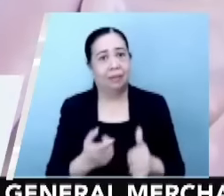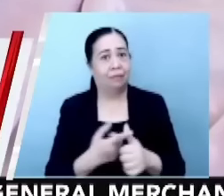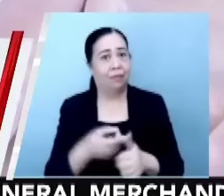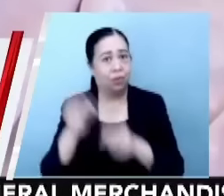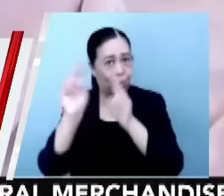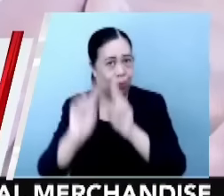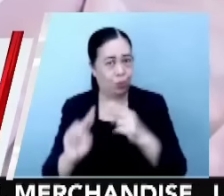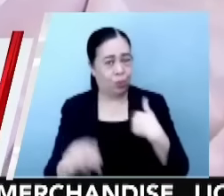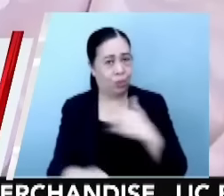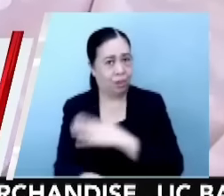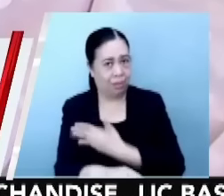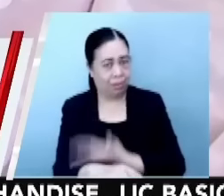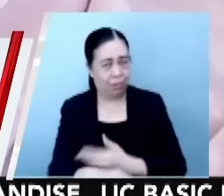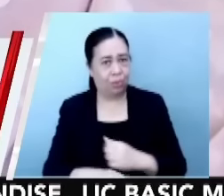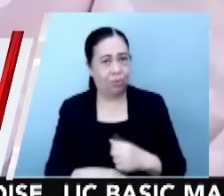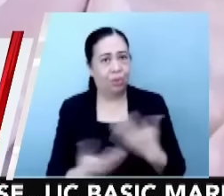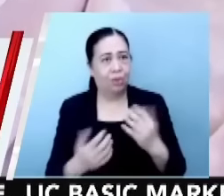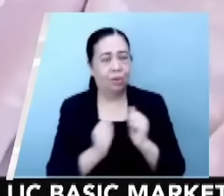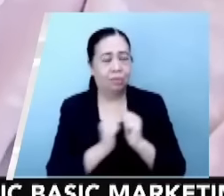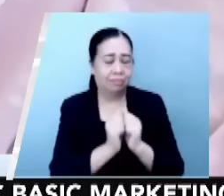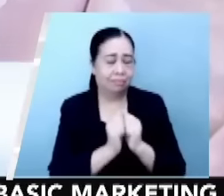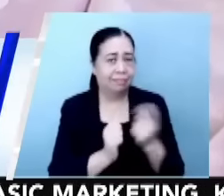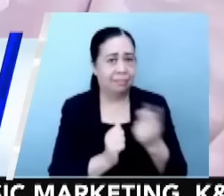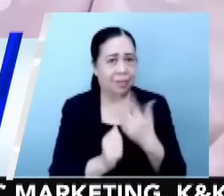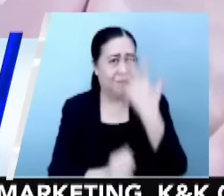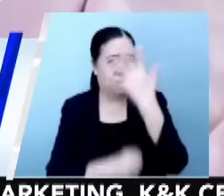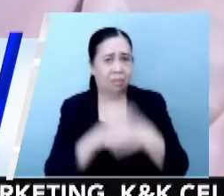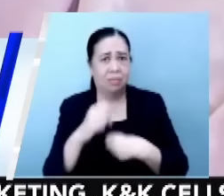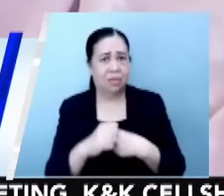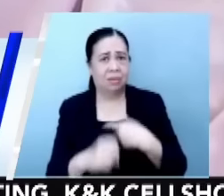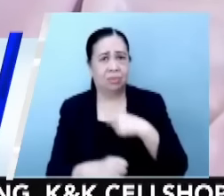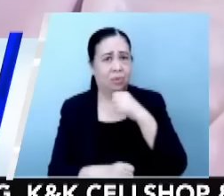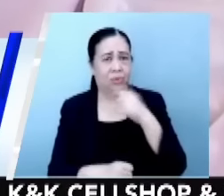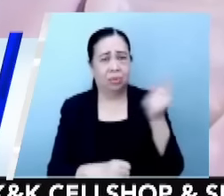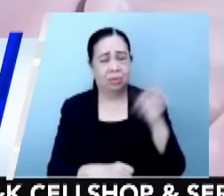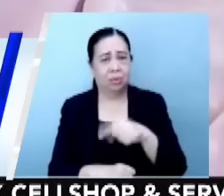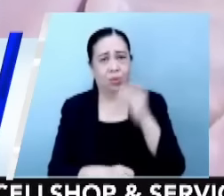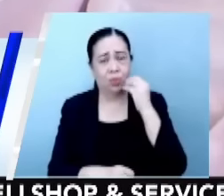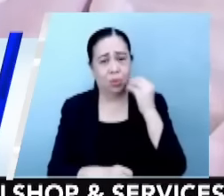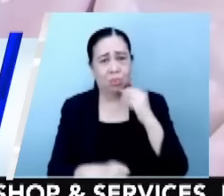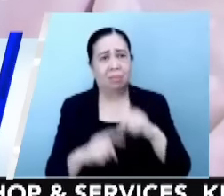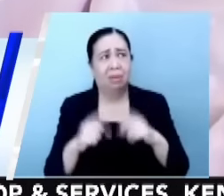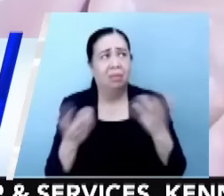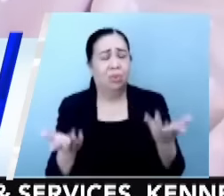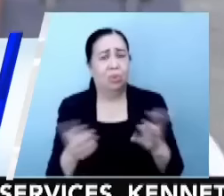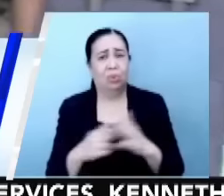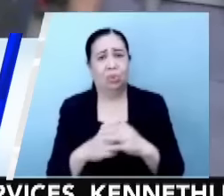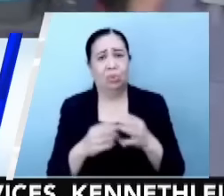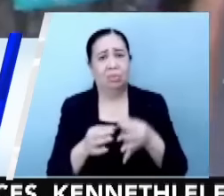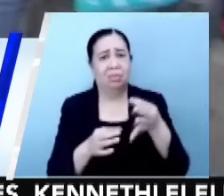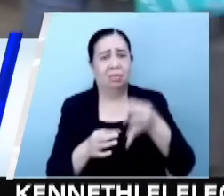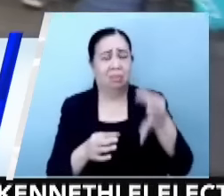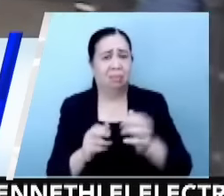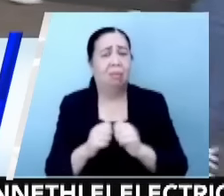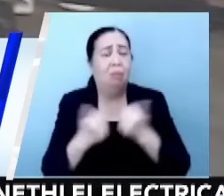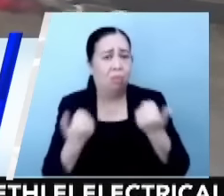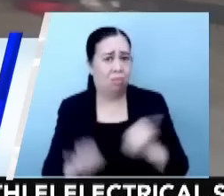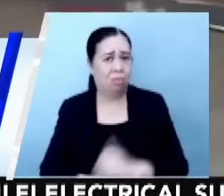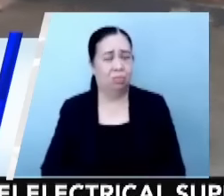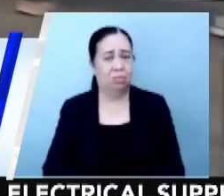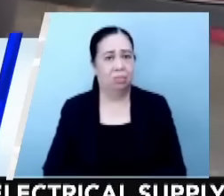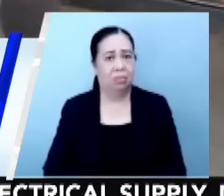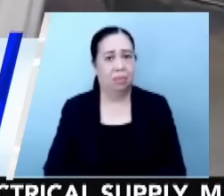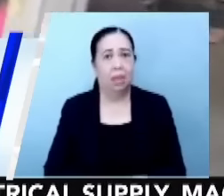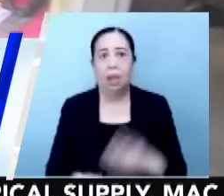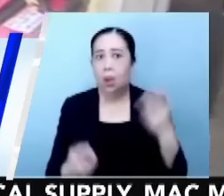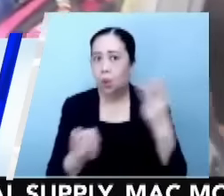naman magkabanding kami kasi 5 years akong hindi umuwi eh. Kaso ganito, dilid-dilid, paano naman yun? Ang masaklap,